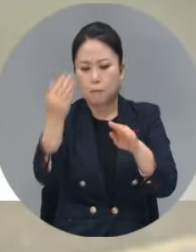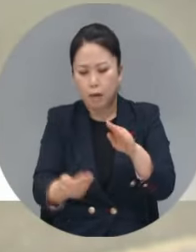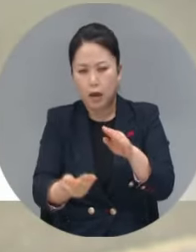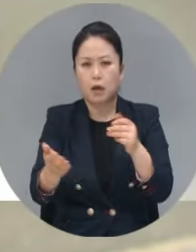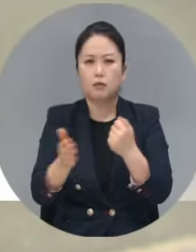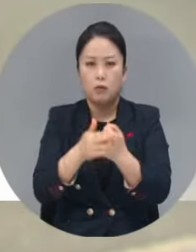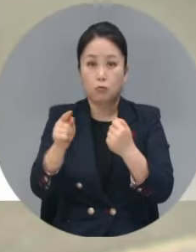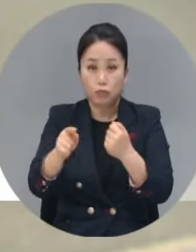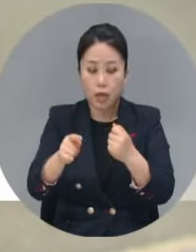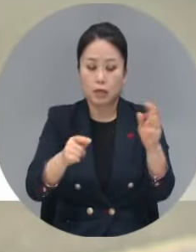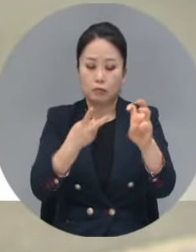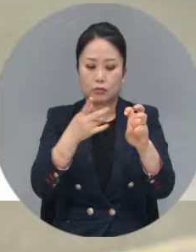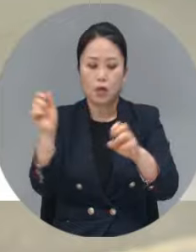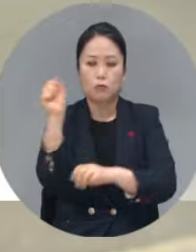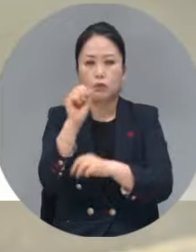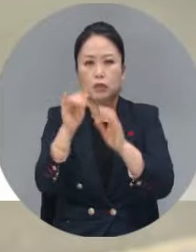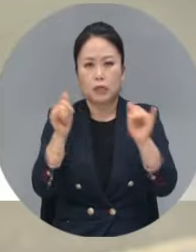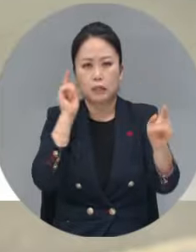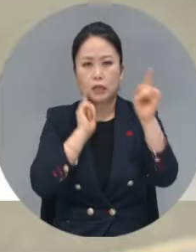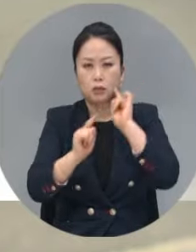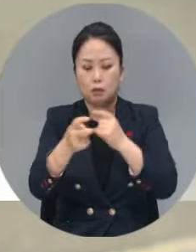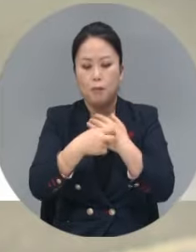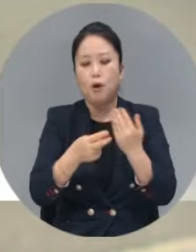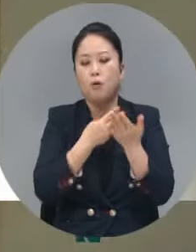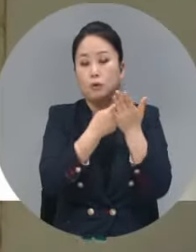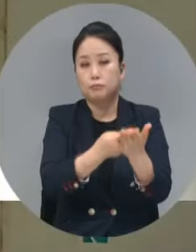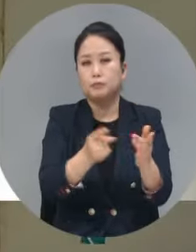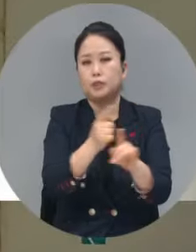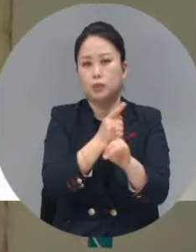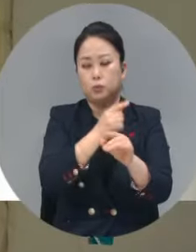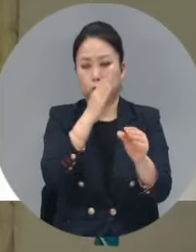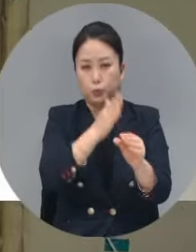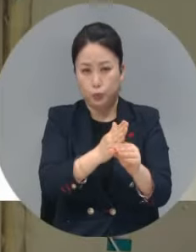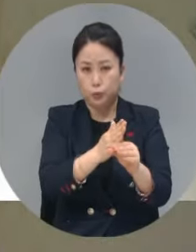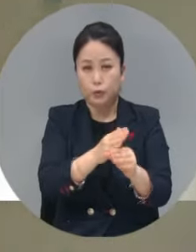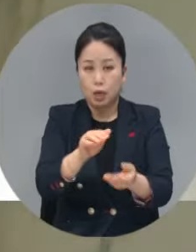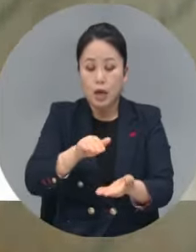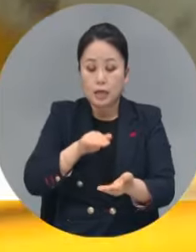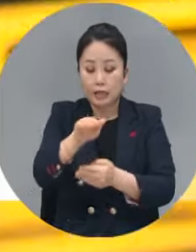있습니다. 경찰은 사고 당시 차량용 승강기가